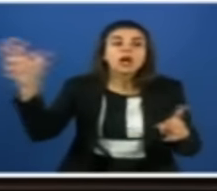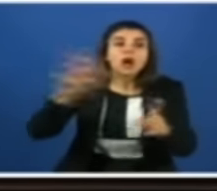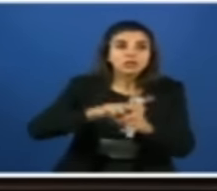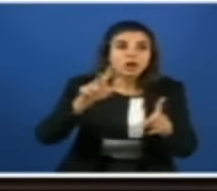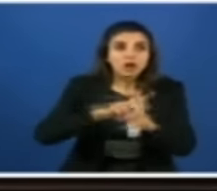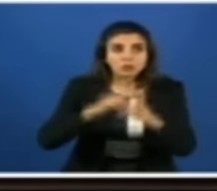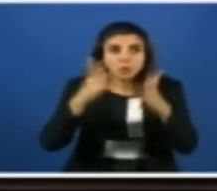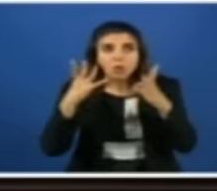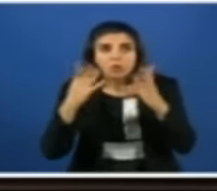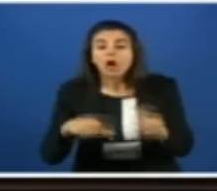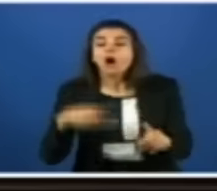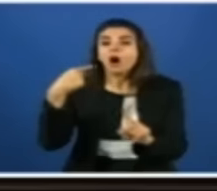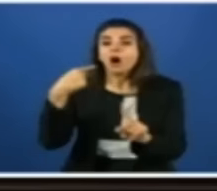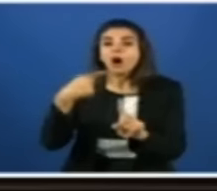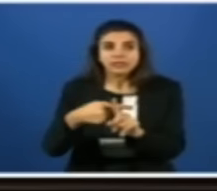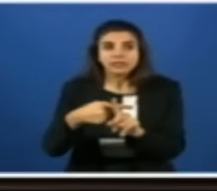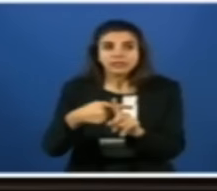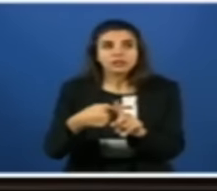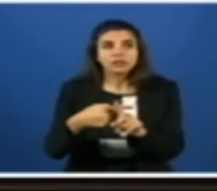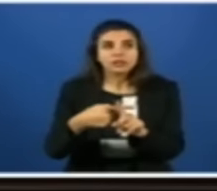katılmışlardır. Ayrıca